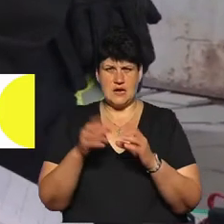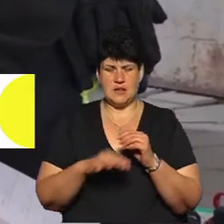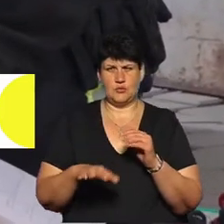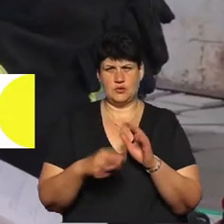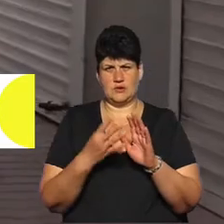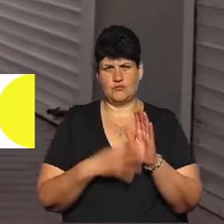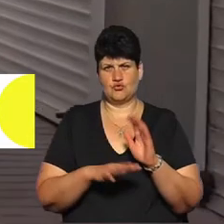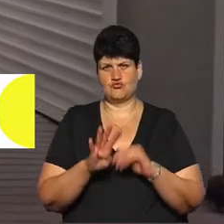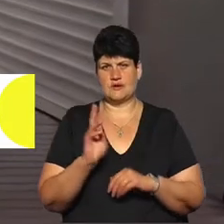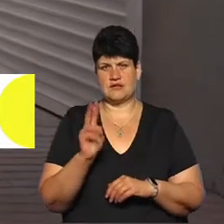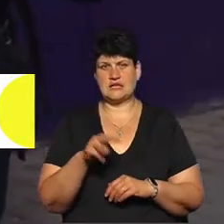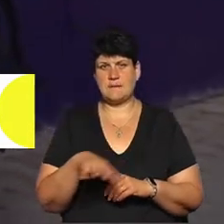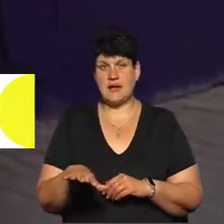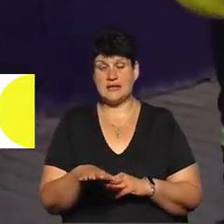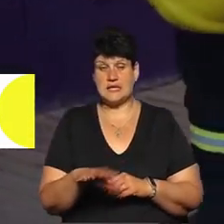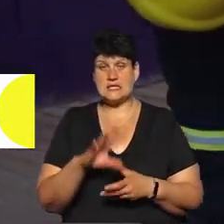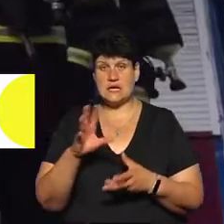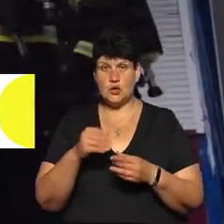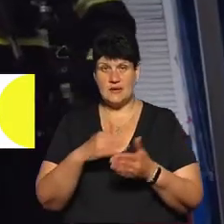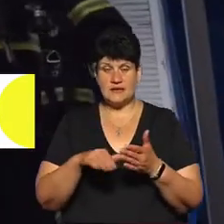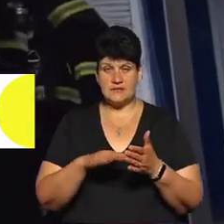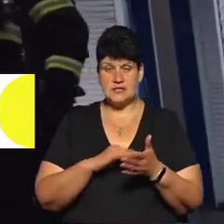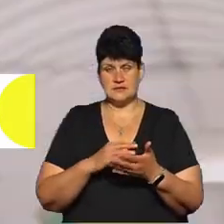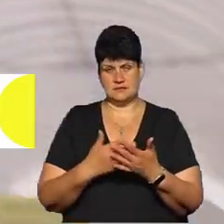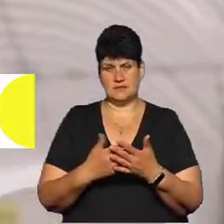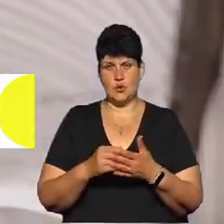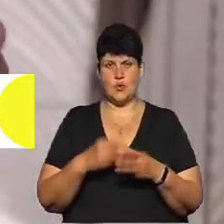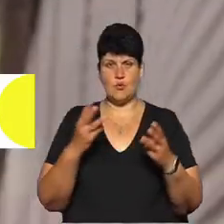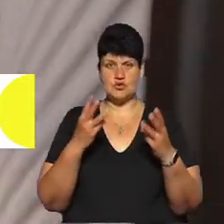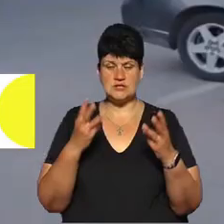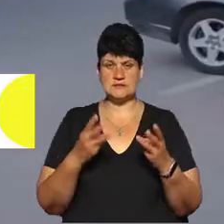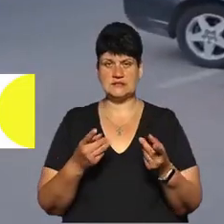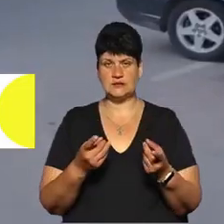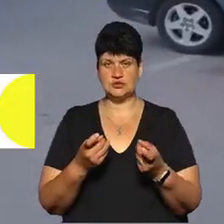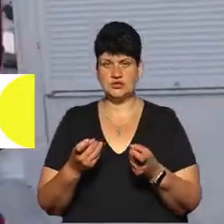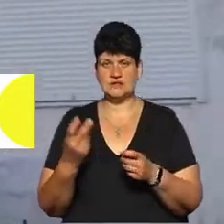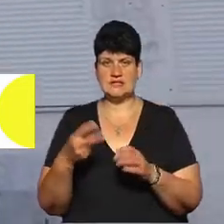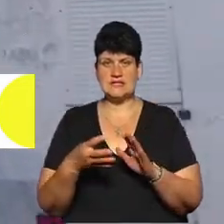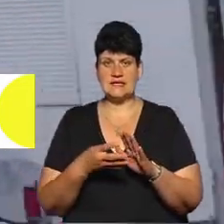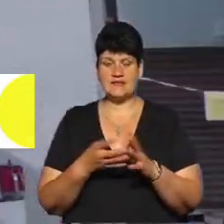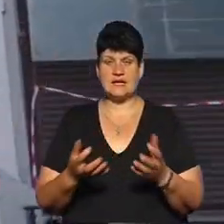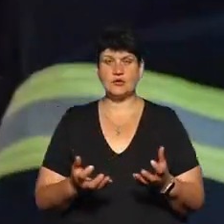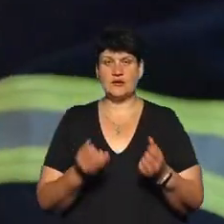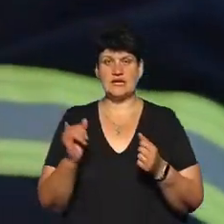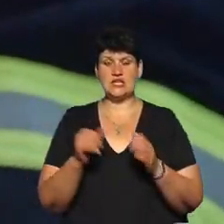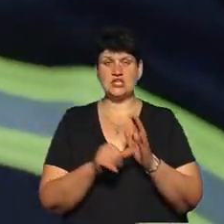метри. Загалом для ліквідації умовної пожежі залучили 29 рятувальників та 6 пожежних